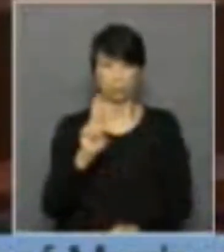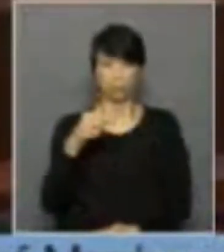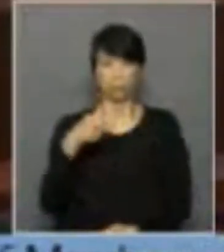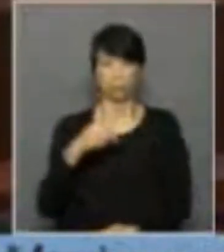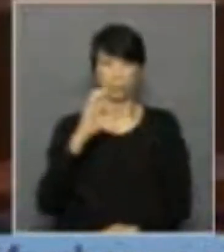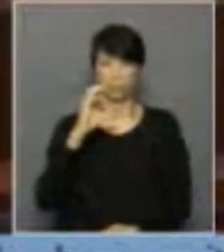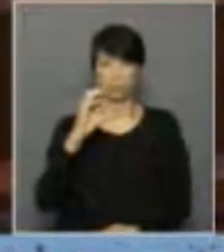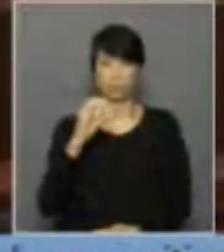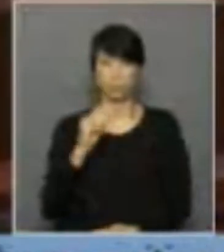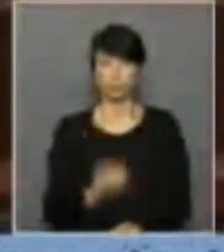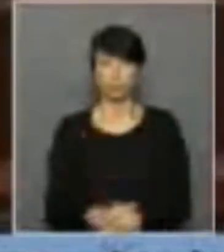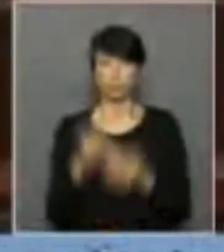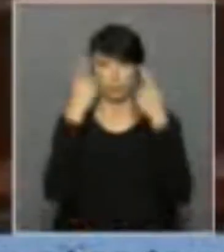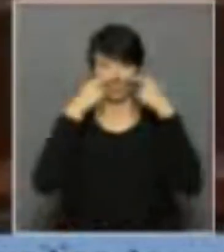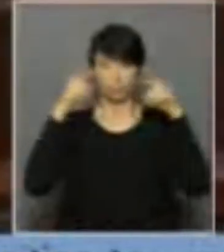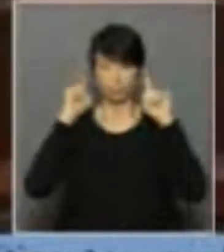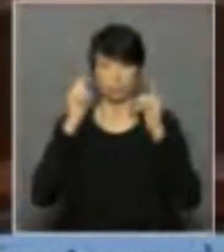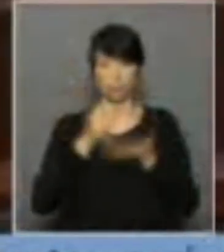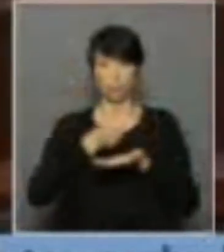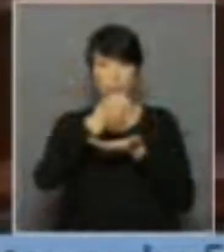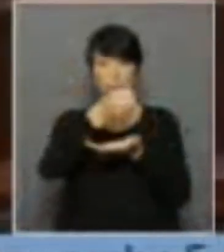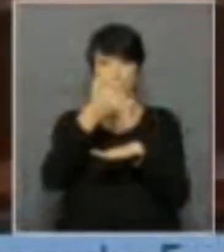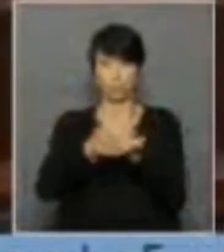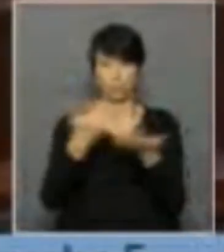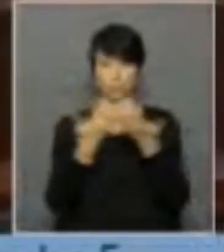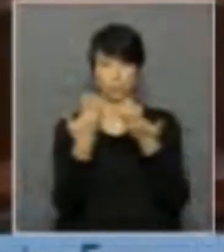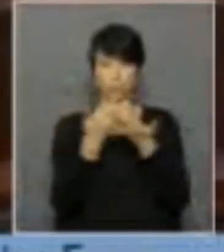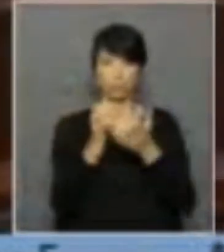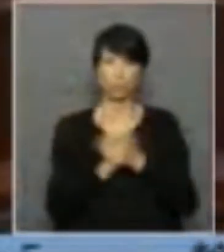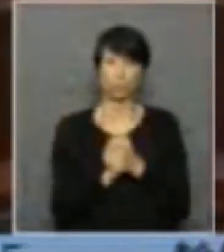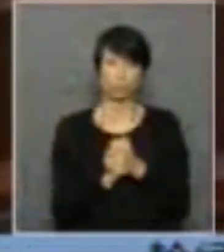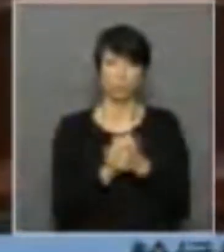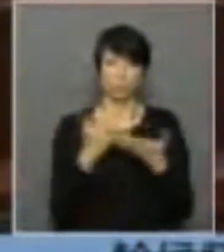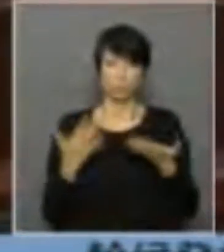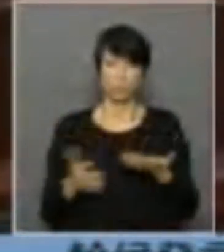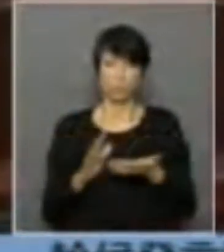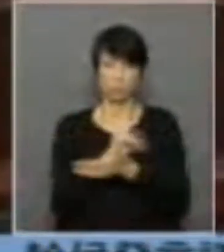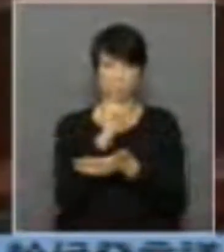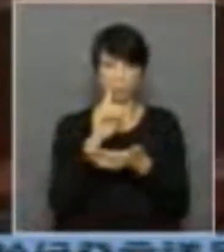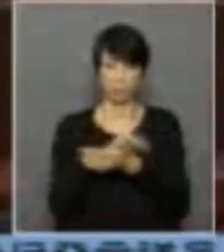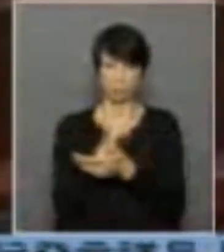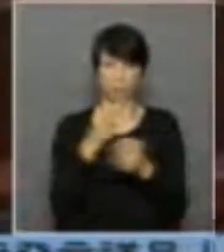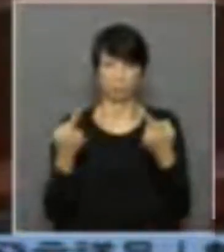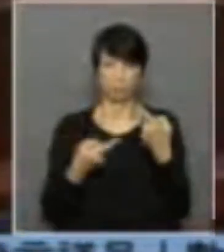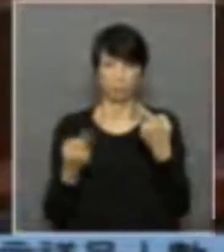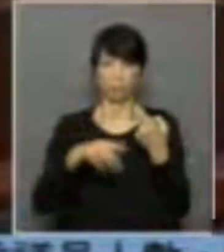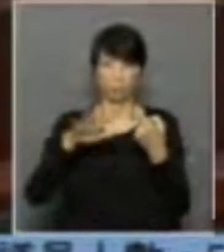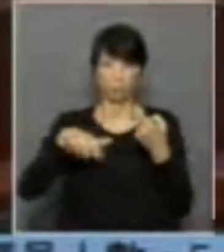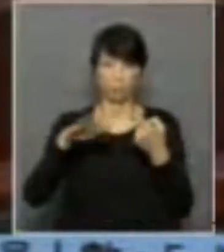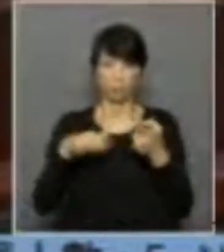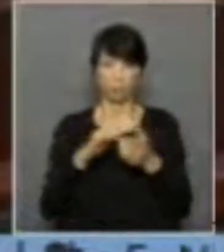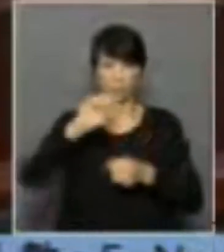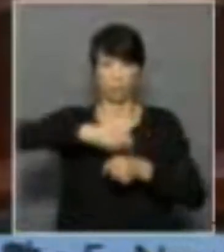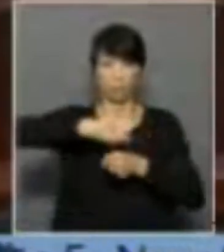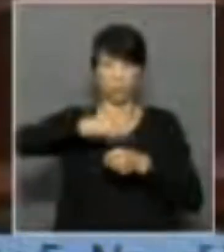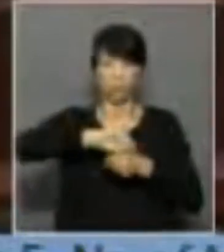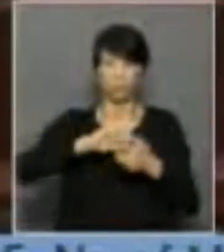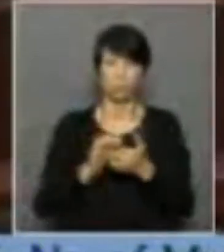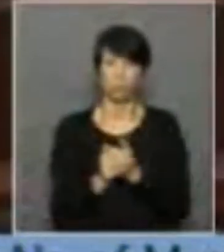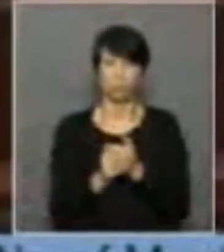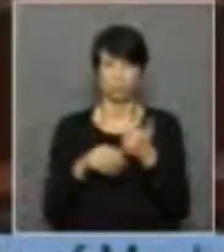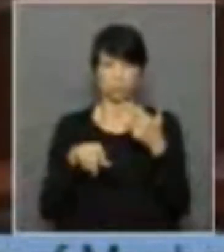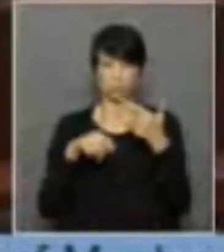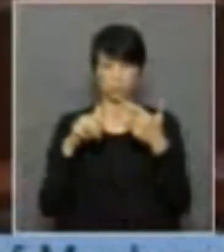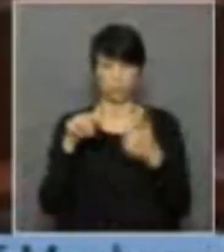學資助的學位做計算。我們現在每一年有15000個，再加上8000個